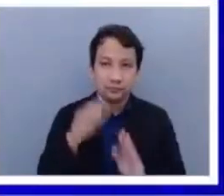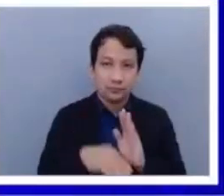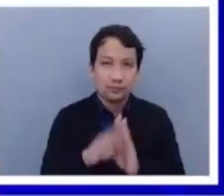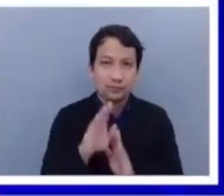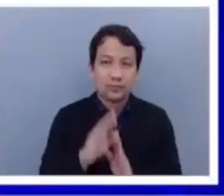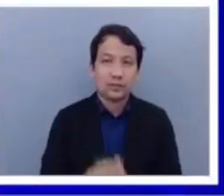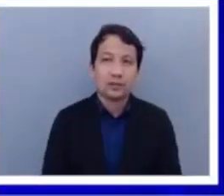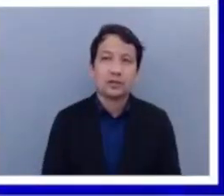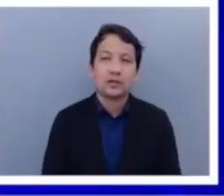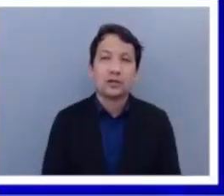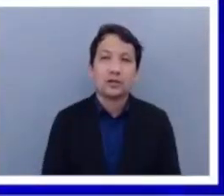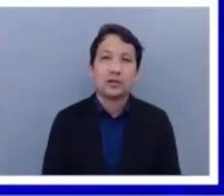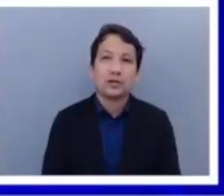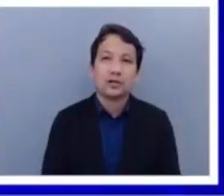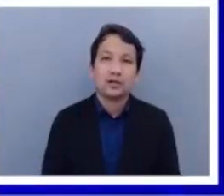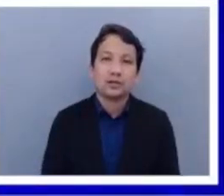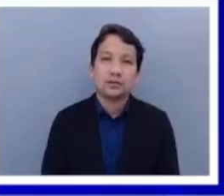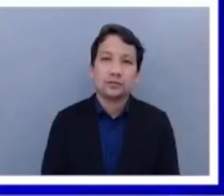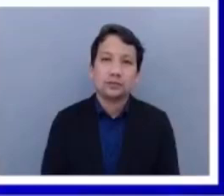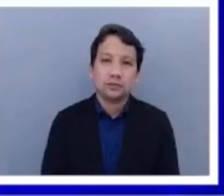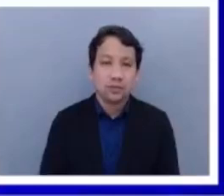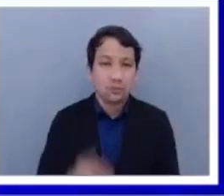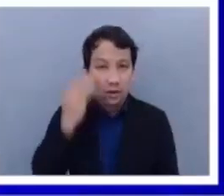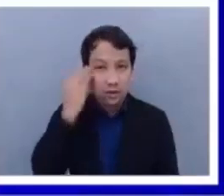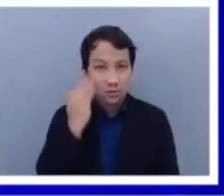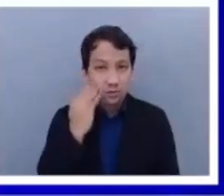Okay, yung sa underemployment,